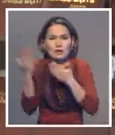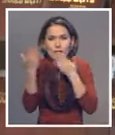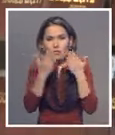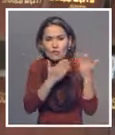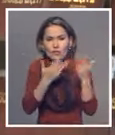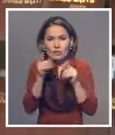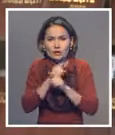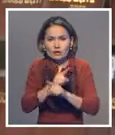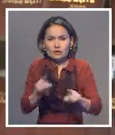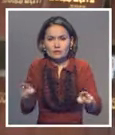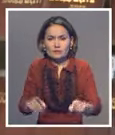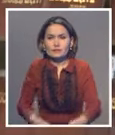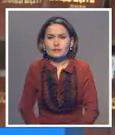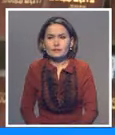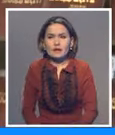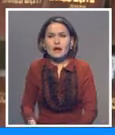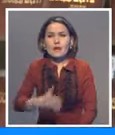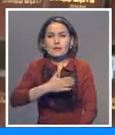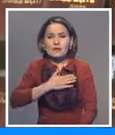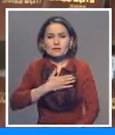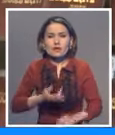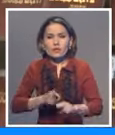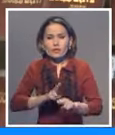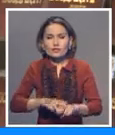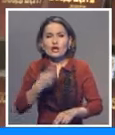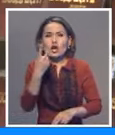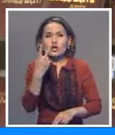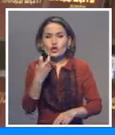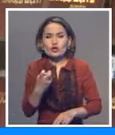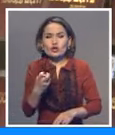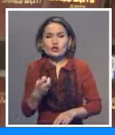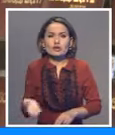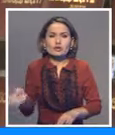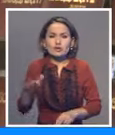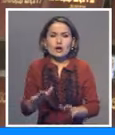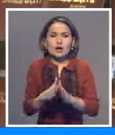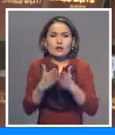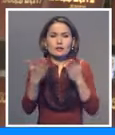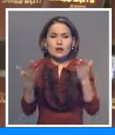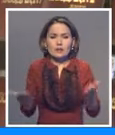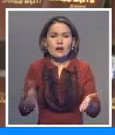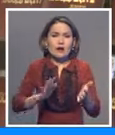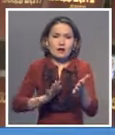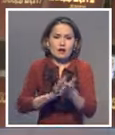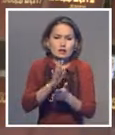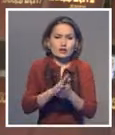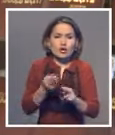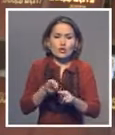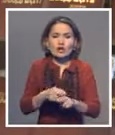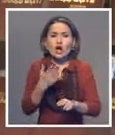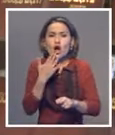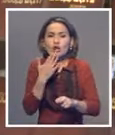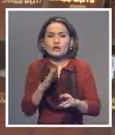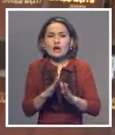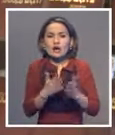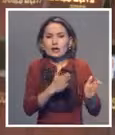қатарында өзіміз келіп 200-ден аса кітабымызды, оқулықтарымызды, монографияларымызды осы ұлттық